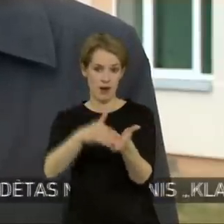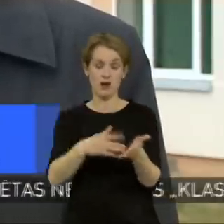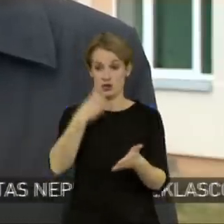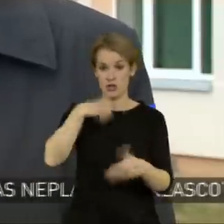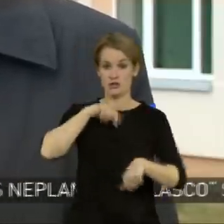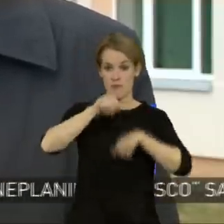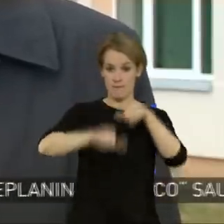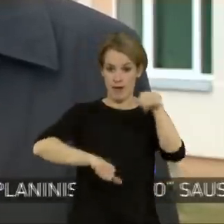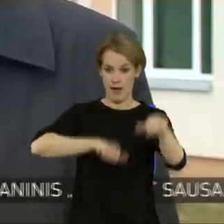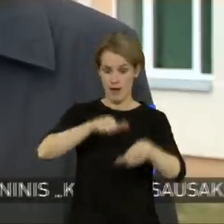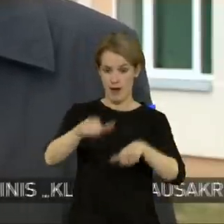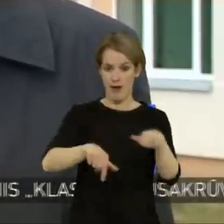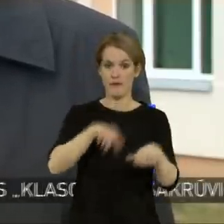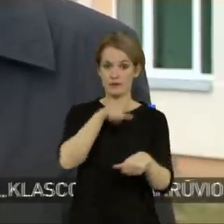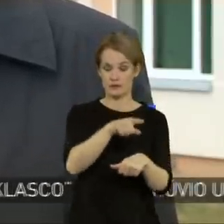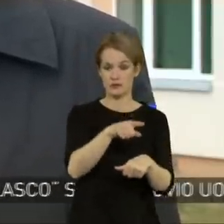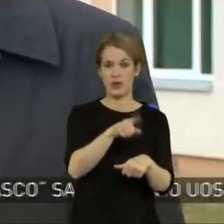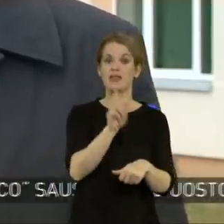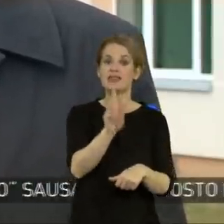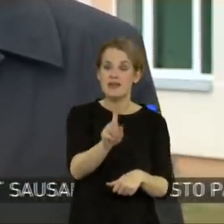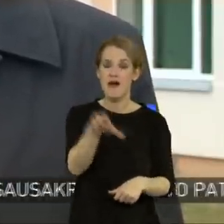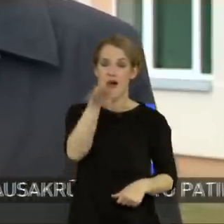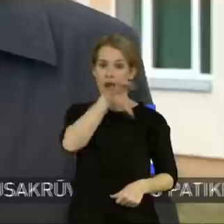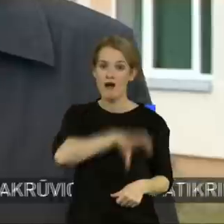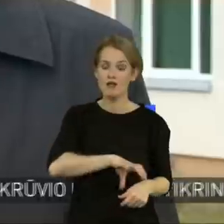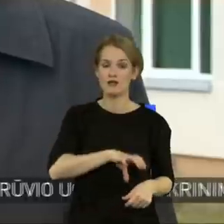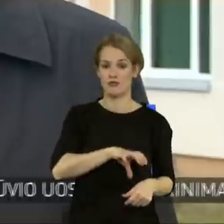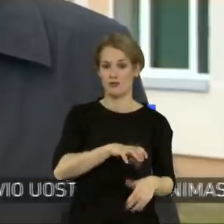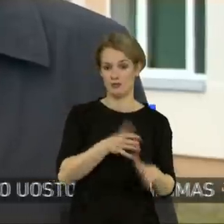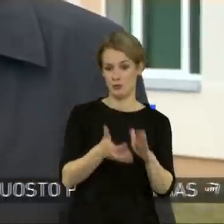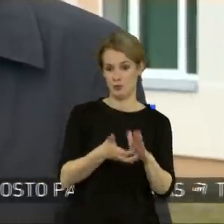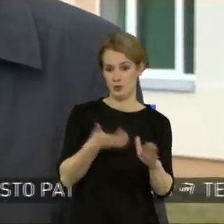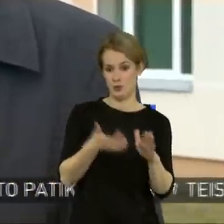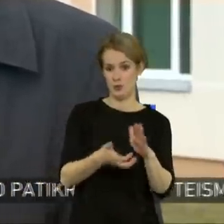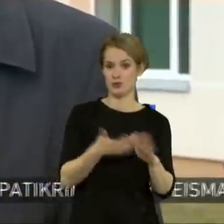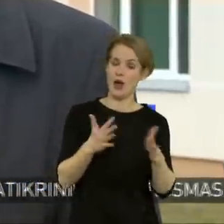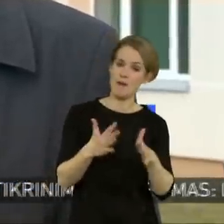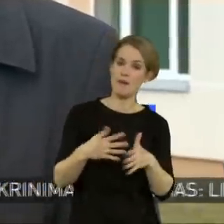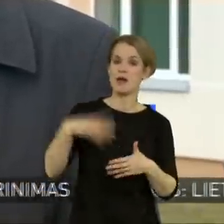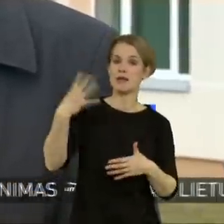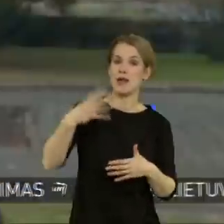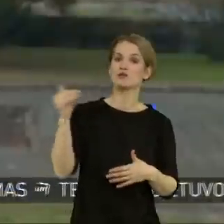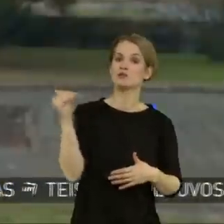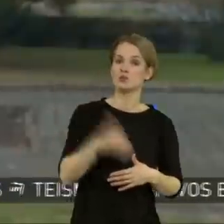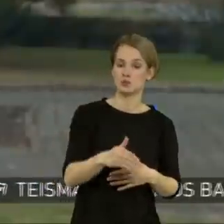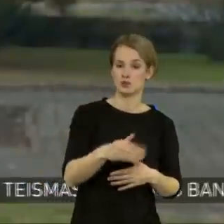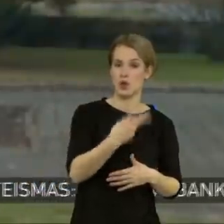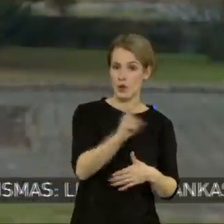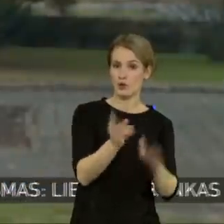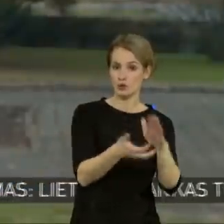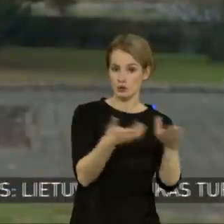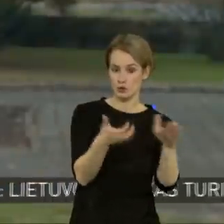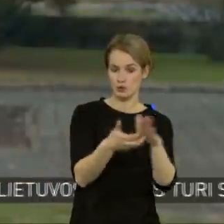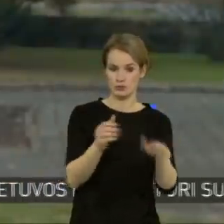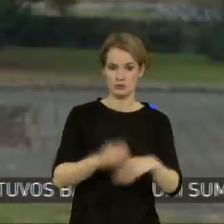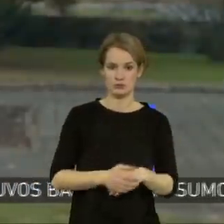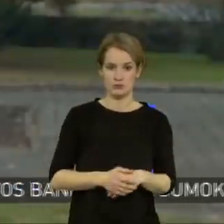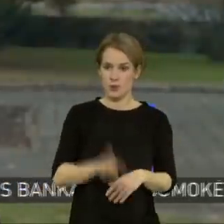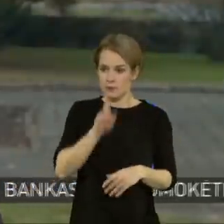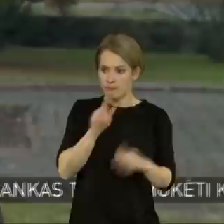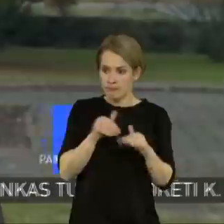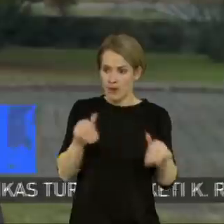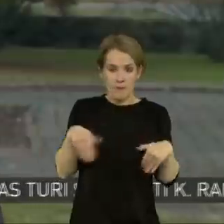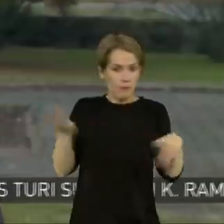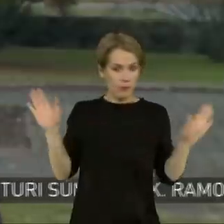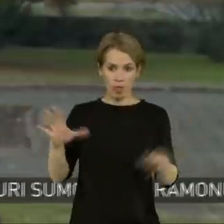jiems tik atlyginimams. Trūksta jau apie 40 000. Jau nebeįmanoma tylėti, nes šios sumos